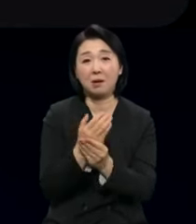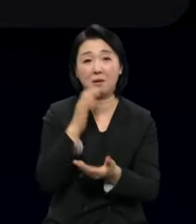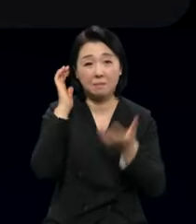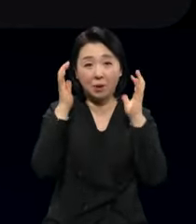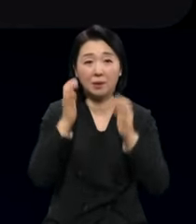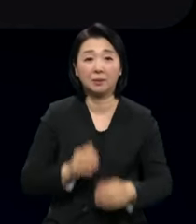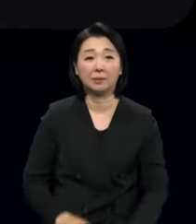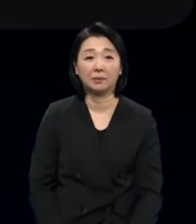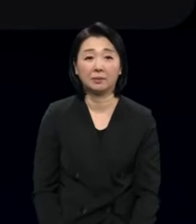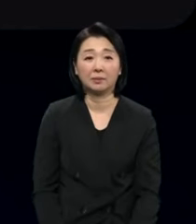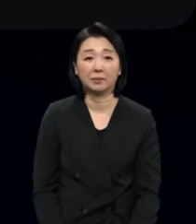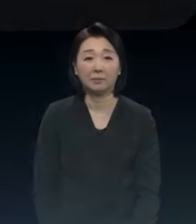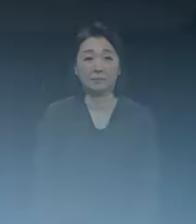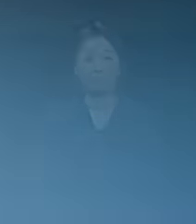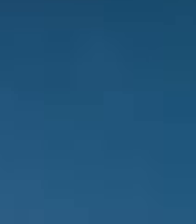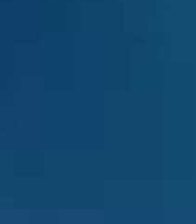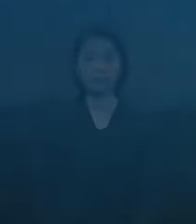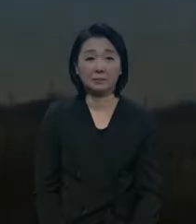했습니다.